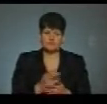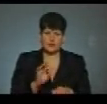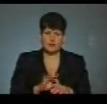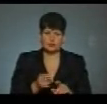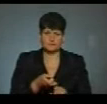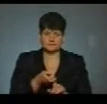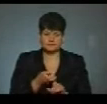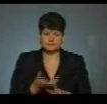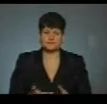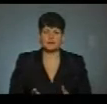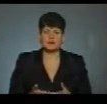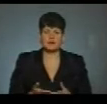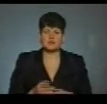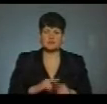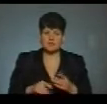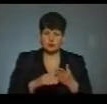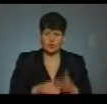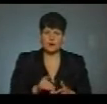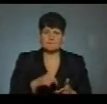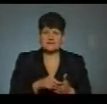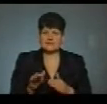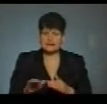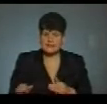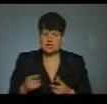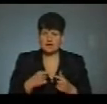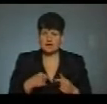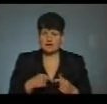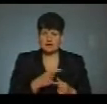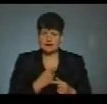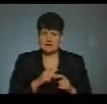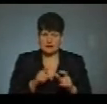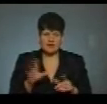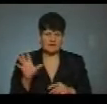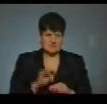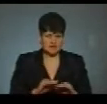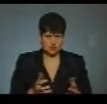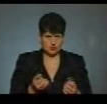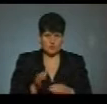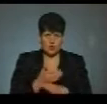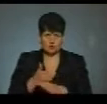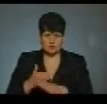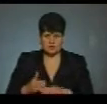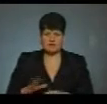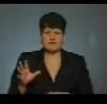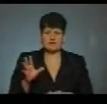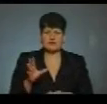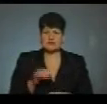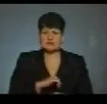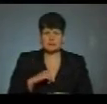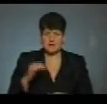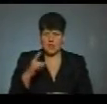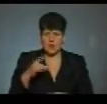лікарня швидкої допомоги, міська дитяча лікарня, обласна лікарня, всі лікарні отримали розподілили. Самі райони